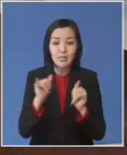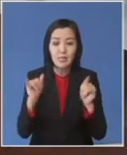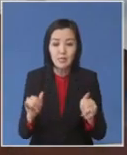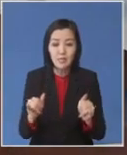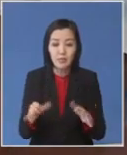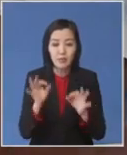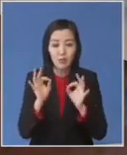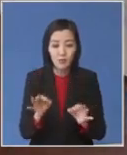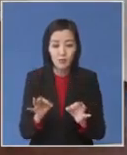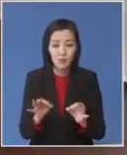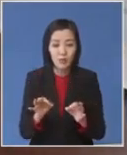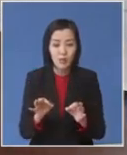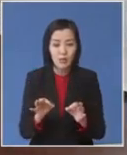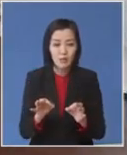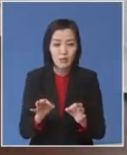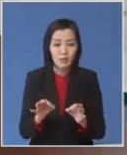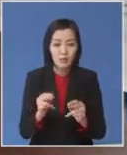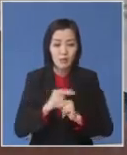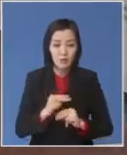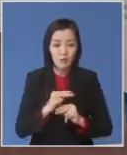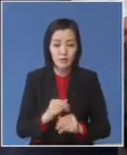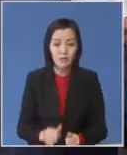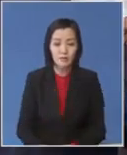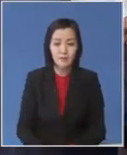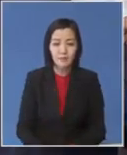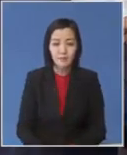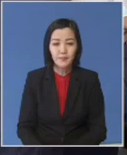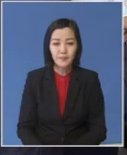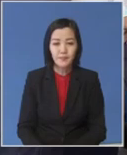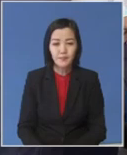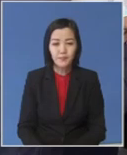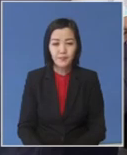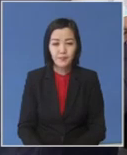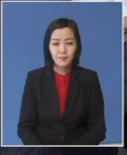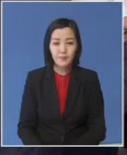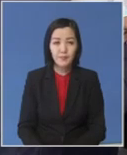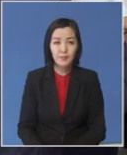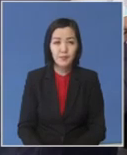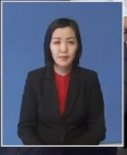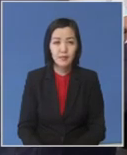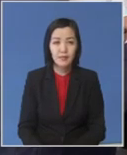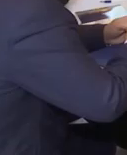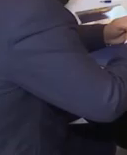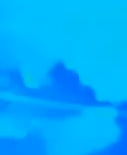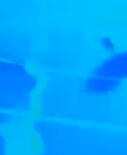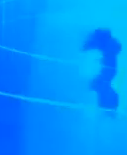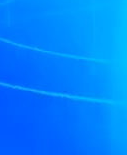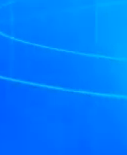тиімді форма, дейді депутат Кузиев. Роза Дүйсебаева, Ержан Дүйсен, Жетісу телеарнасы.